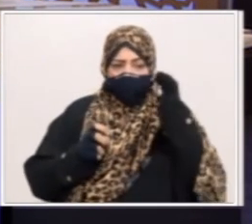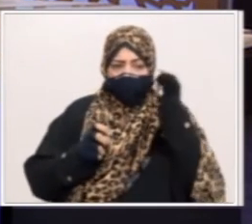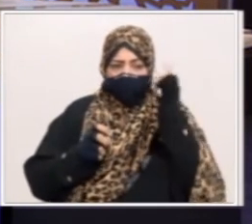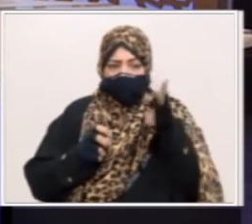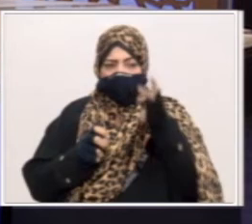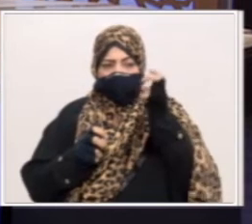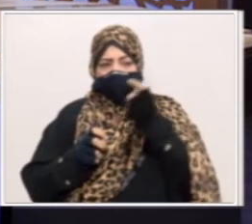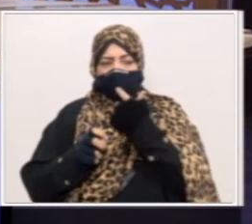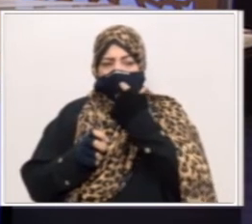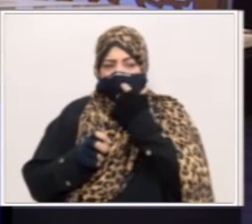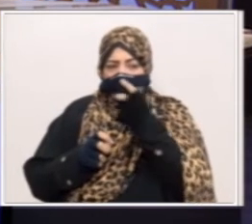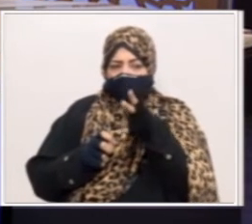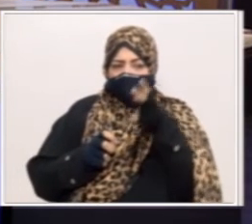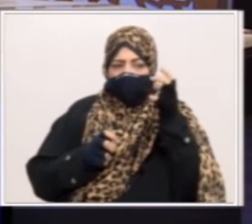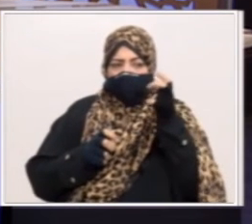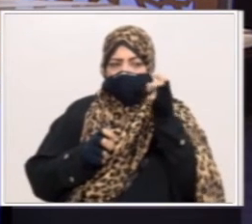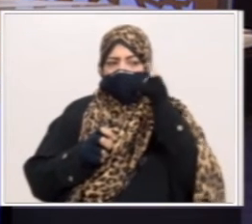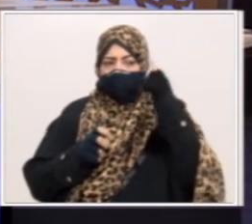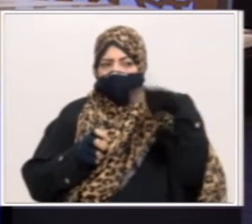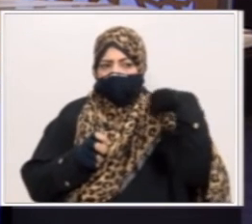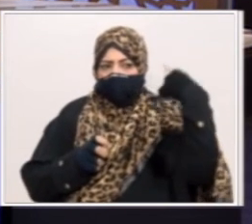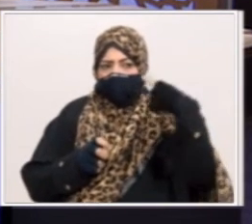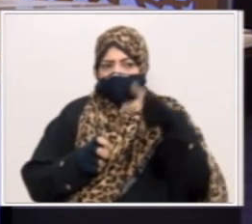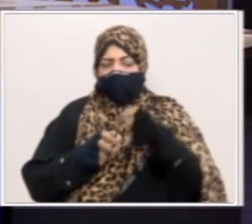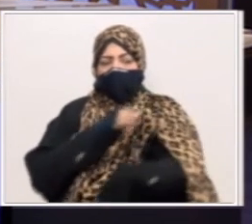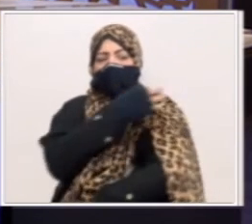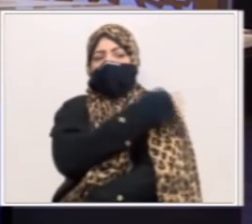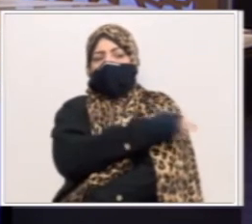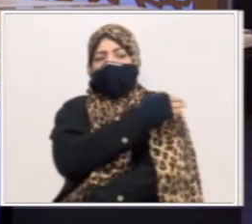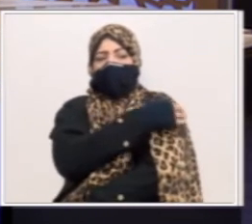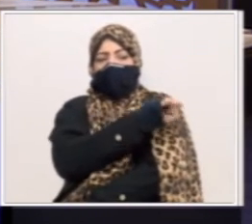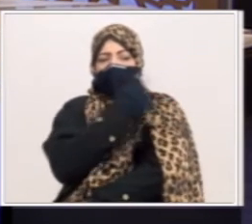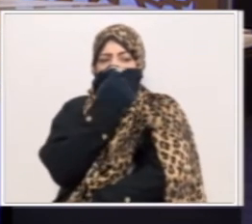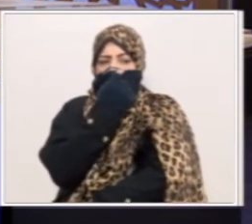من تجربته تجاربه كلما توضأ حصل له برد